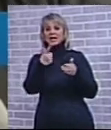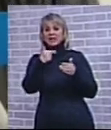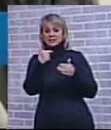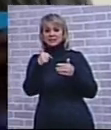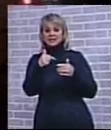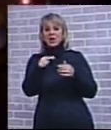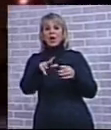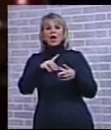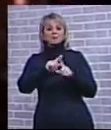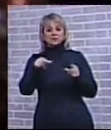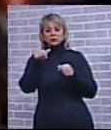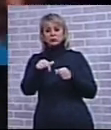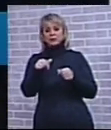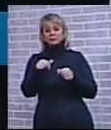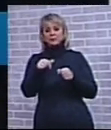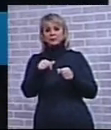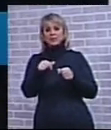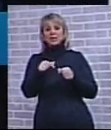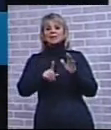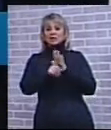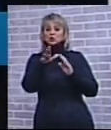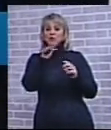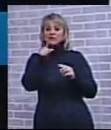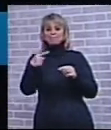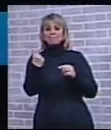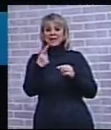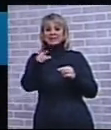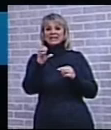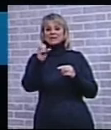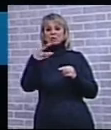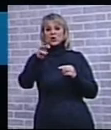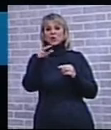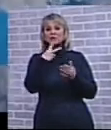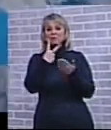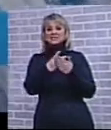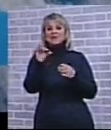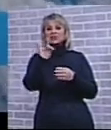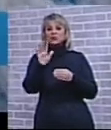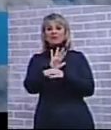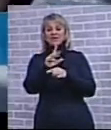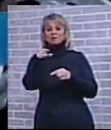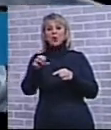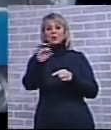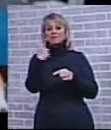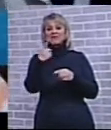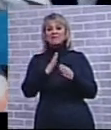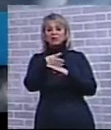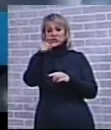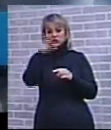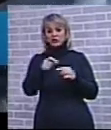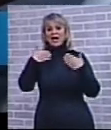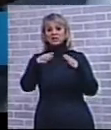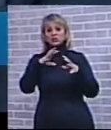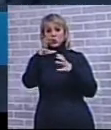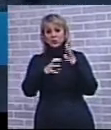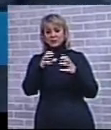красный абсолютно. Пришло время первых. Евгений Миронов представил в Ростове фильм о первом выходе человека в